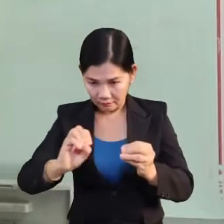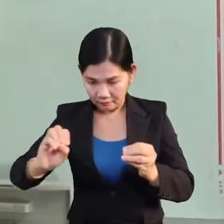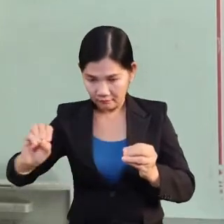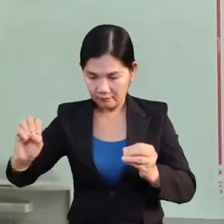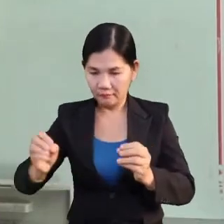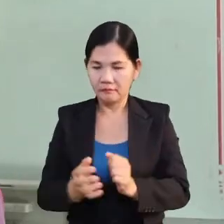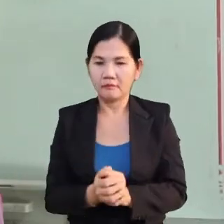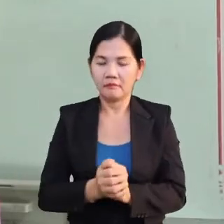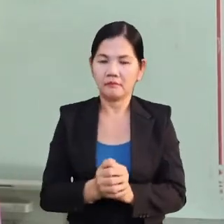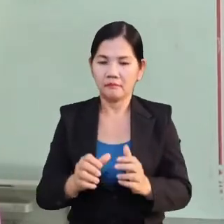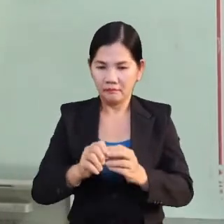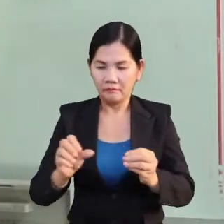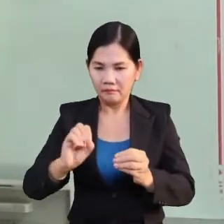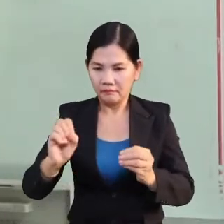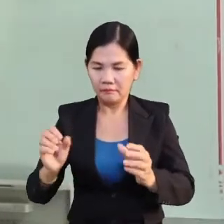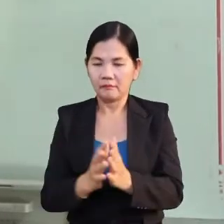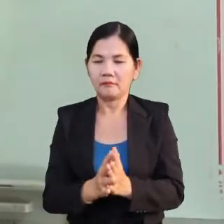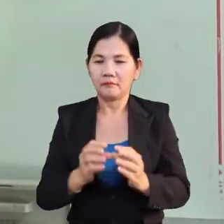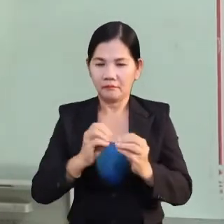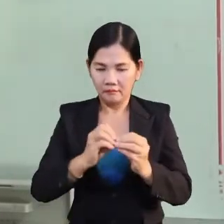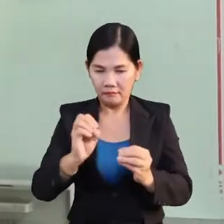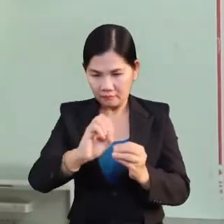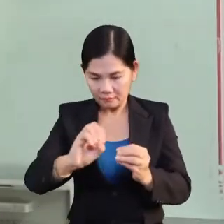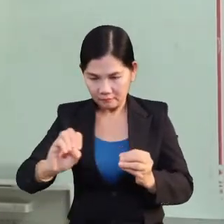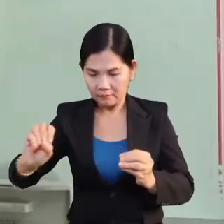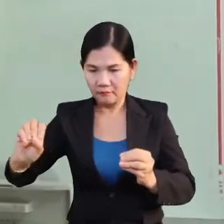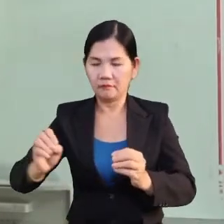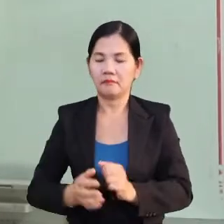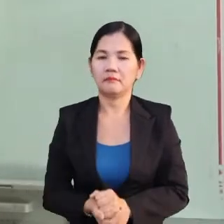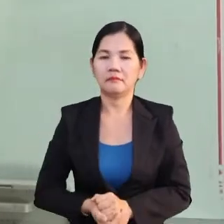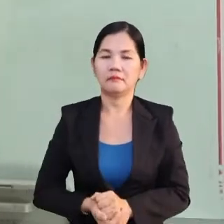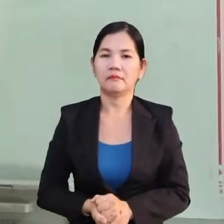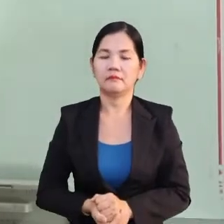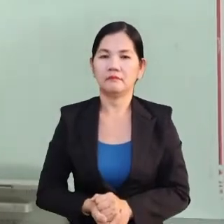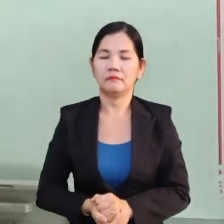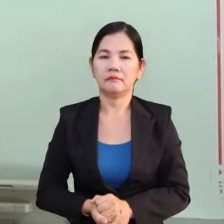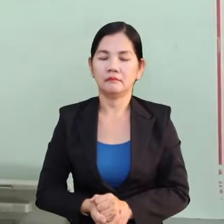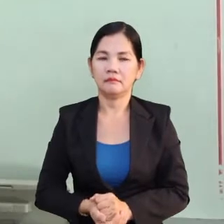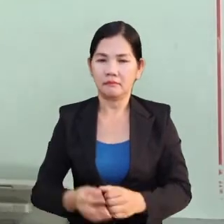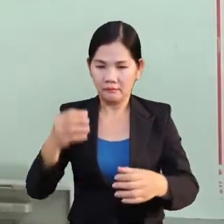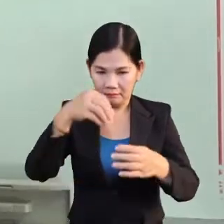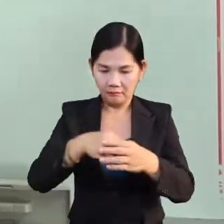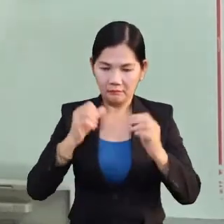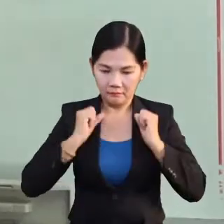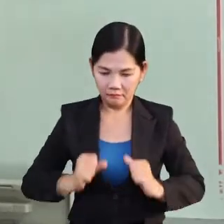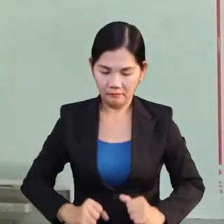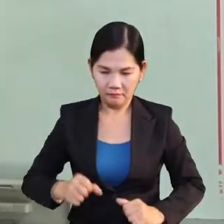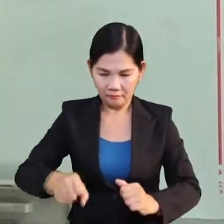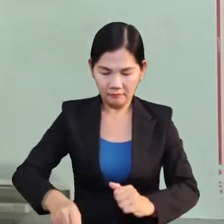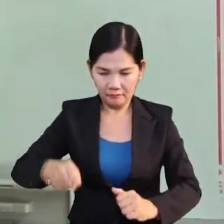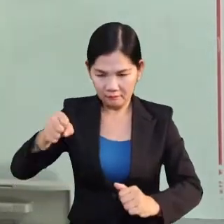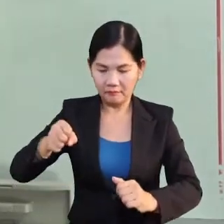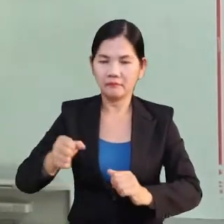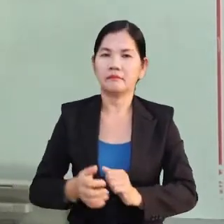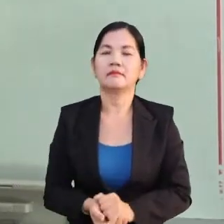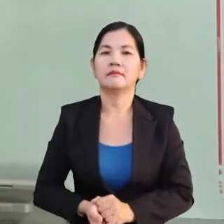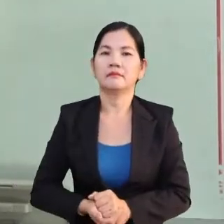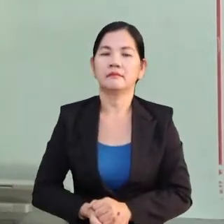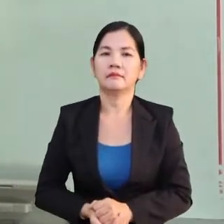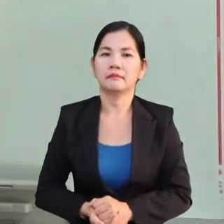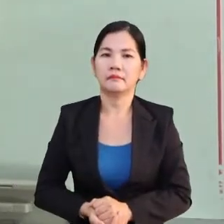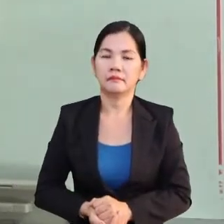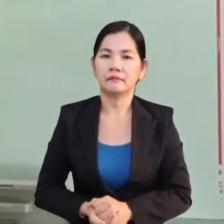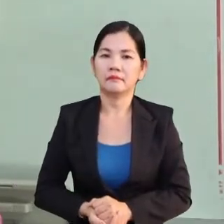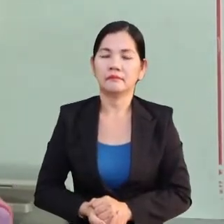ខ្លះគាត់អត់មាន fold ទេក៏យើងត្រូវមានដីសចាអញ្ចឹងក៏យើងដាក់ចូលក្នុងកតាបរបស់កូនដែរ